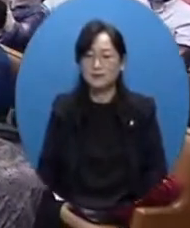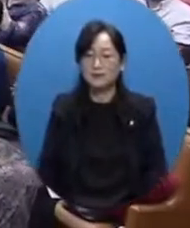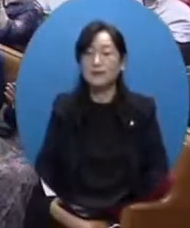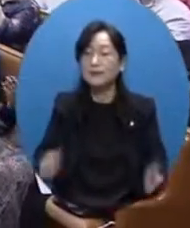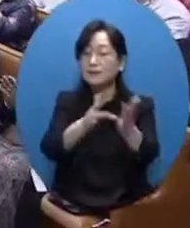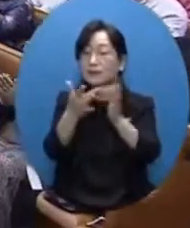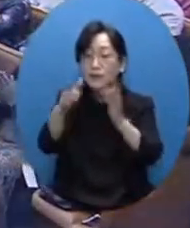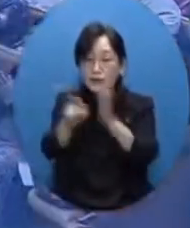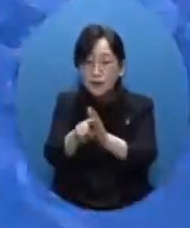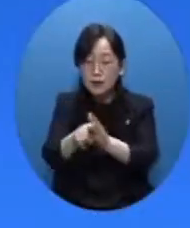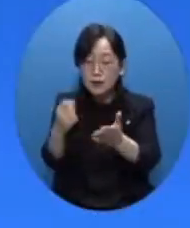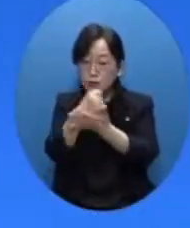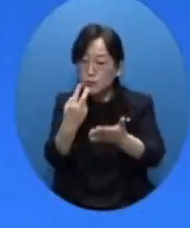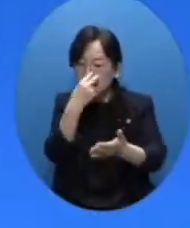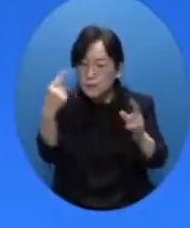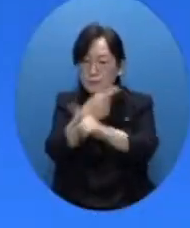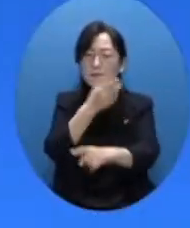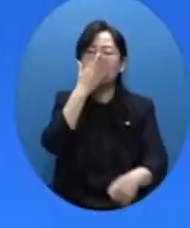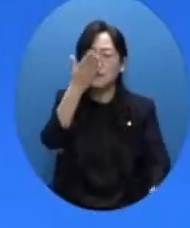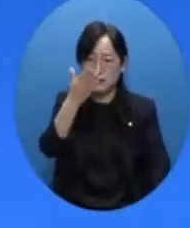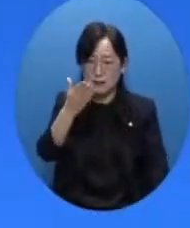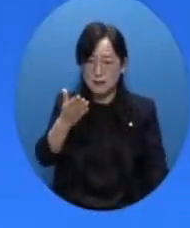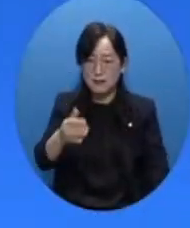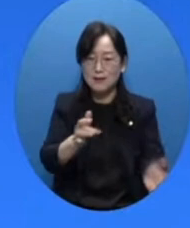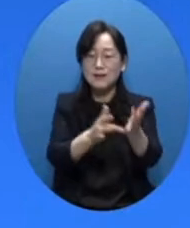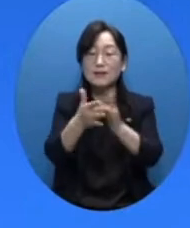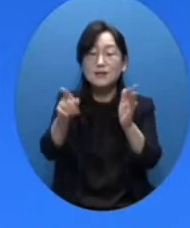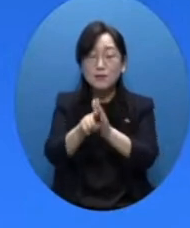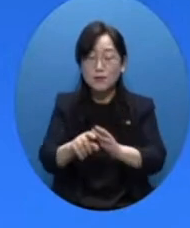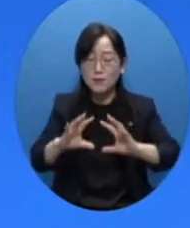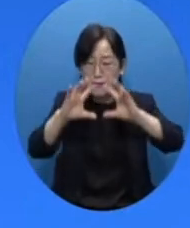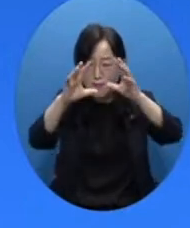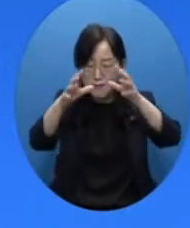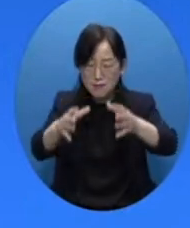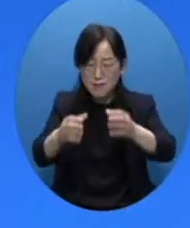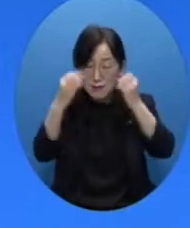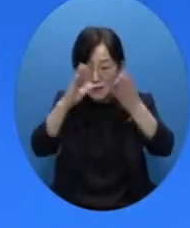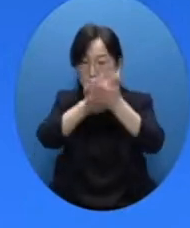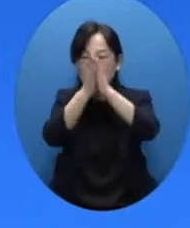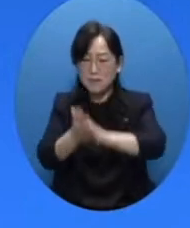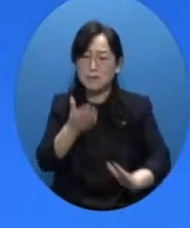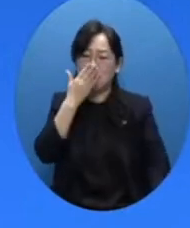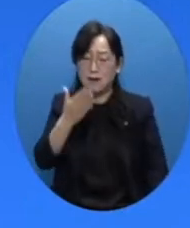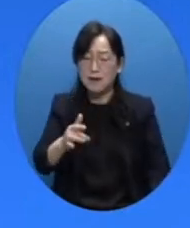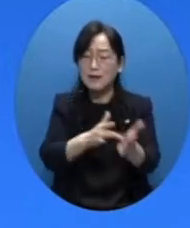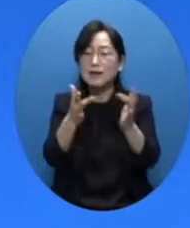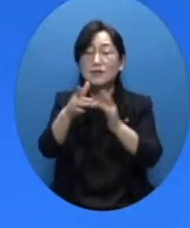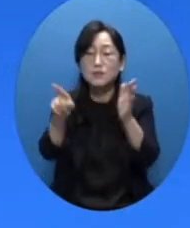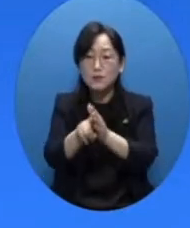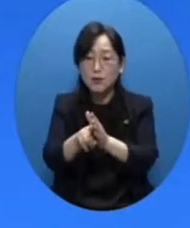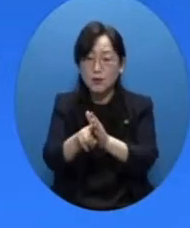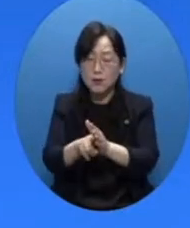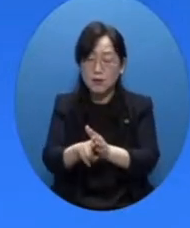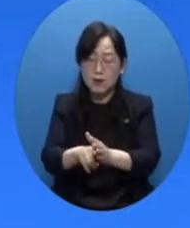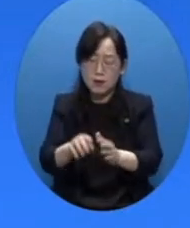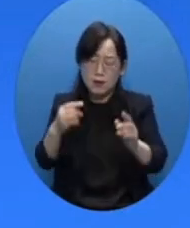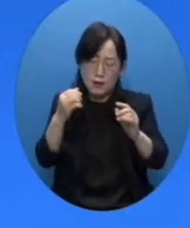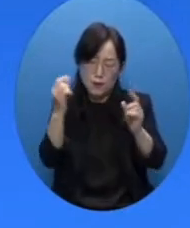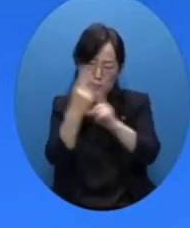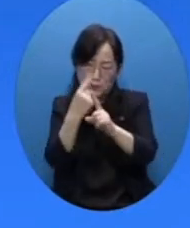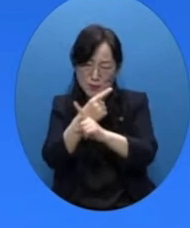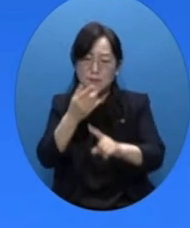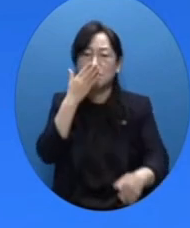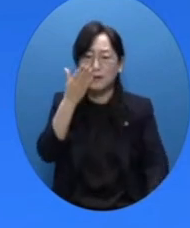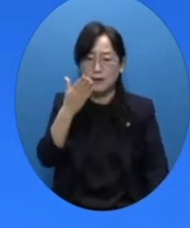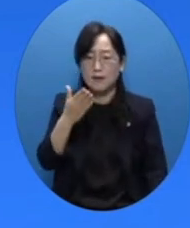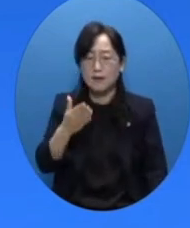예술 믿으며 눈에 바뀌는 것입니다 예수의 믿음을 세 사람이 되는 것입니다 예수 믿음을 여쭈어 이어 사람으로 변화되는 것입니다